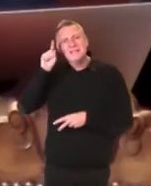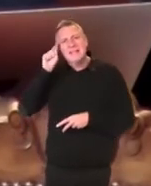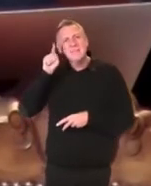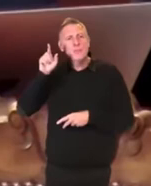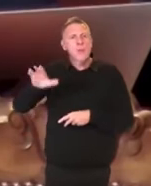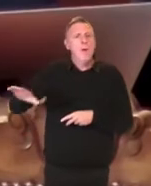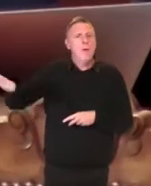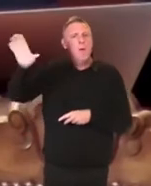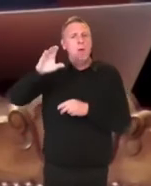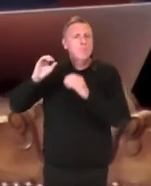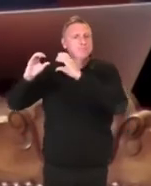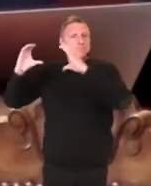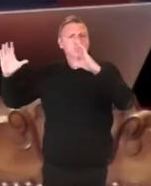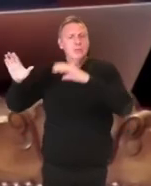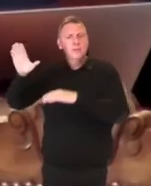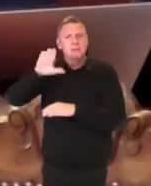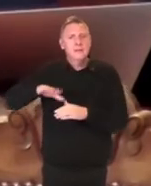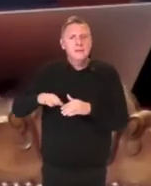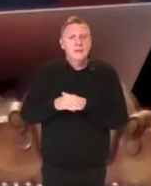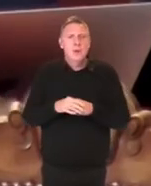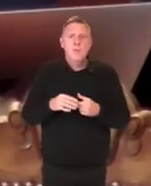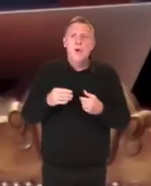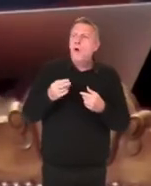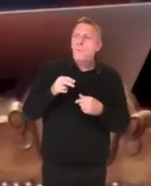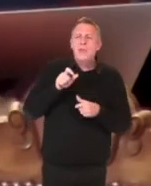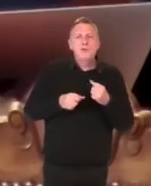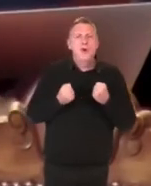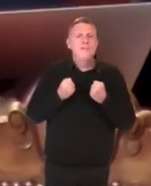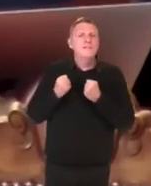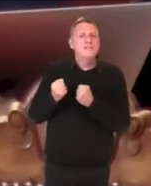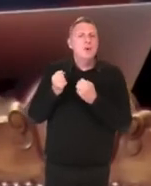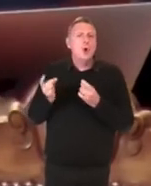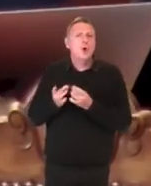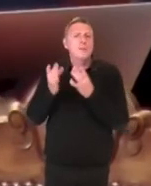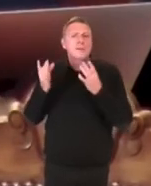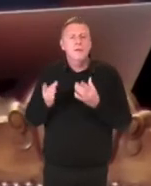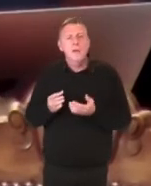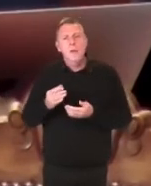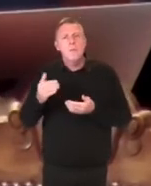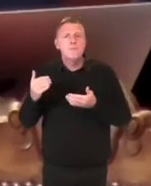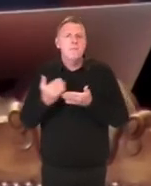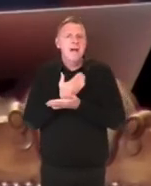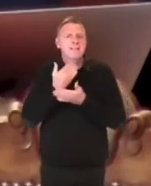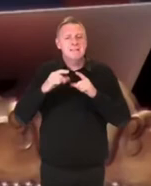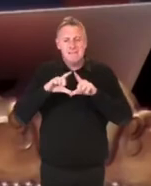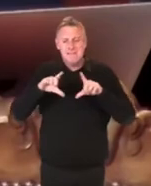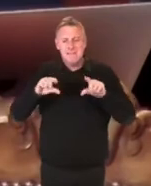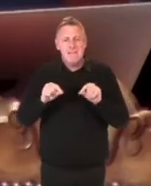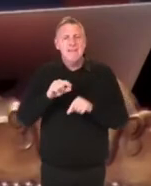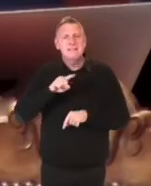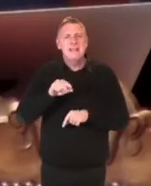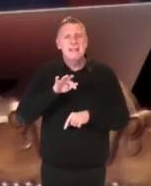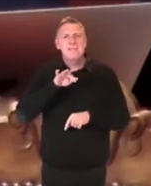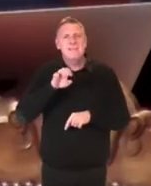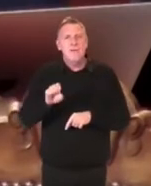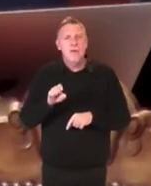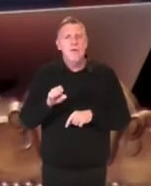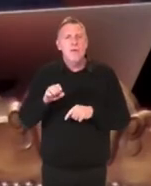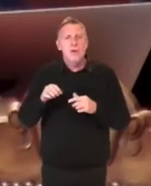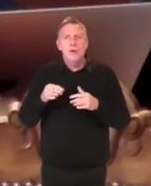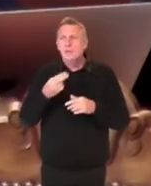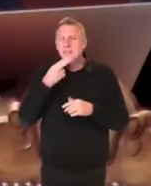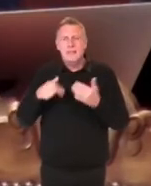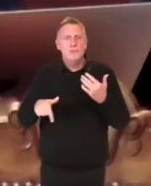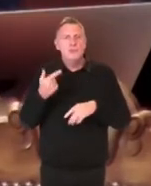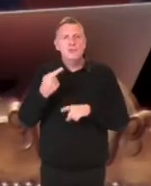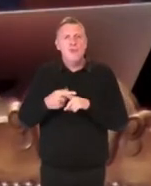certains habitants, entreprises qui sont des visiteurs très occasionnels, d'avoir un pass ZFE 24 heures utilisable 12 fois dans l'année. Voilà, ces